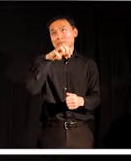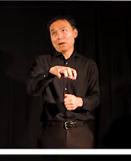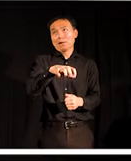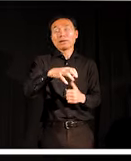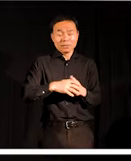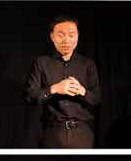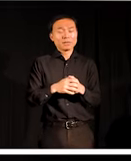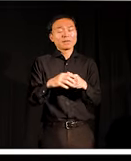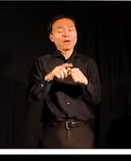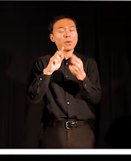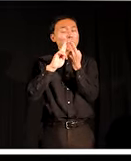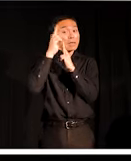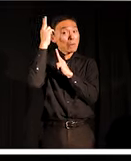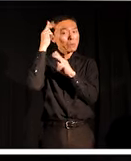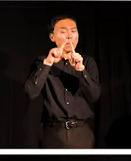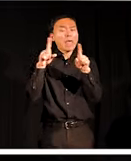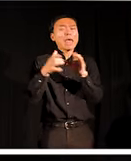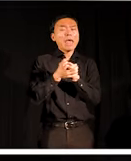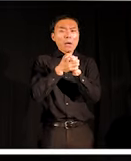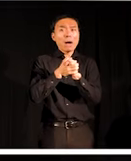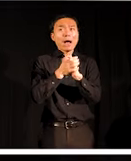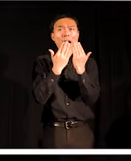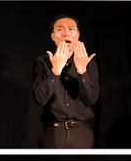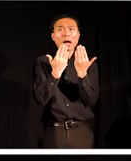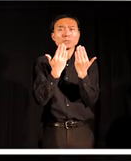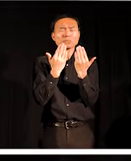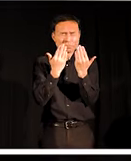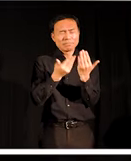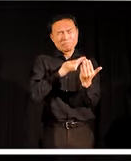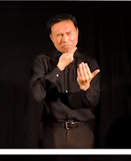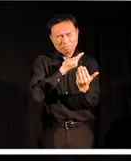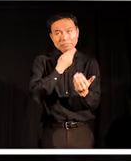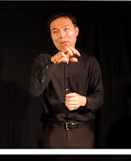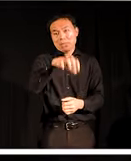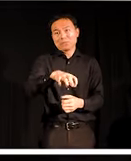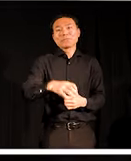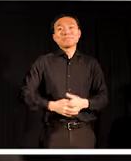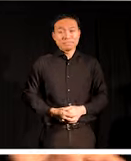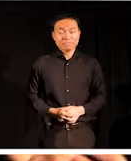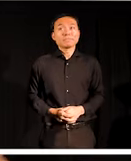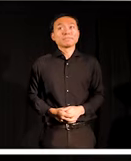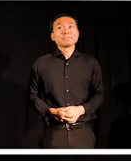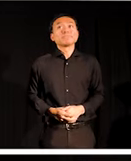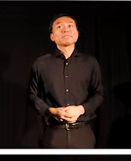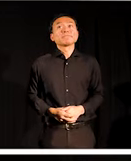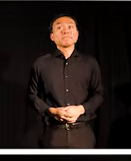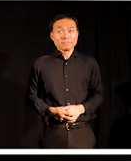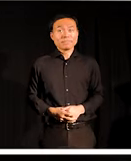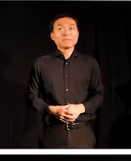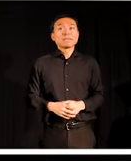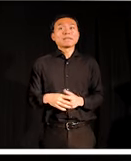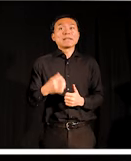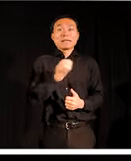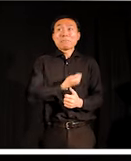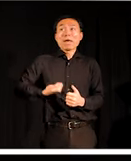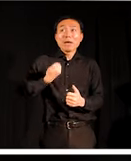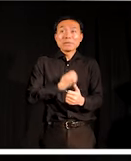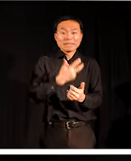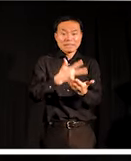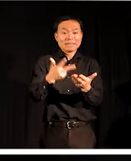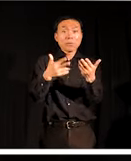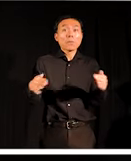あの沖縄の平和学種にとって欠かせない場所となっていますこれから姫司郎官の取り組みについてお